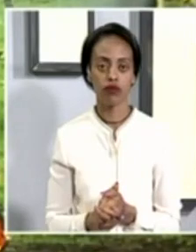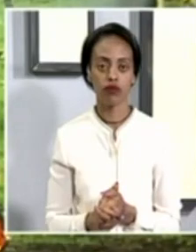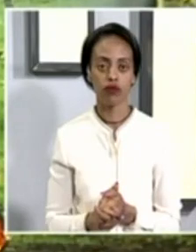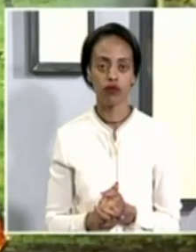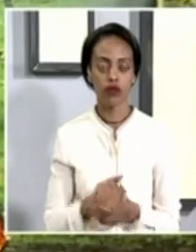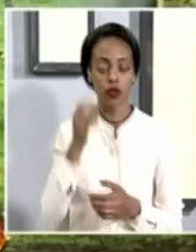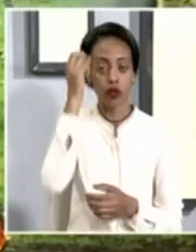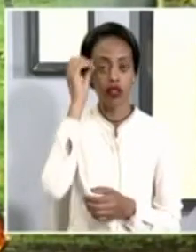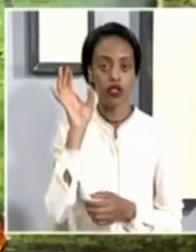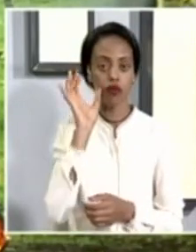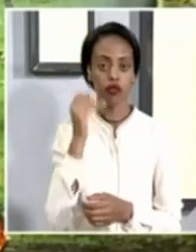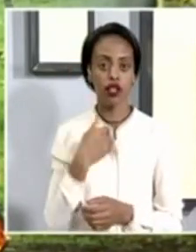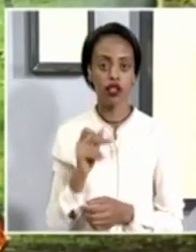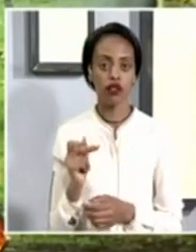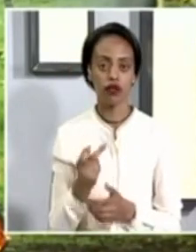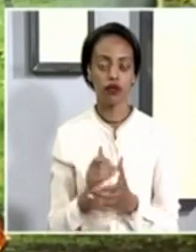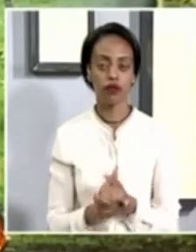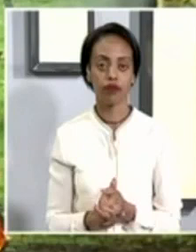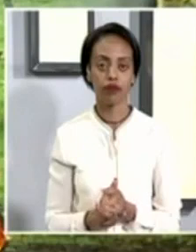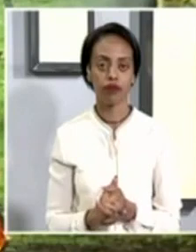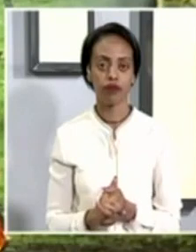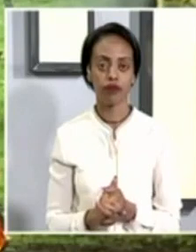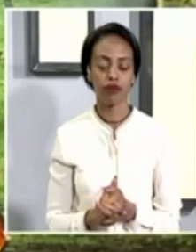ወልደ ምህረት ይስማዕካ ኣሎ